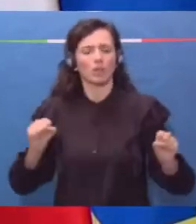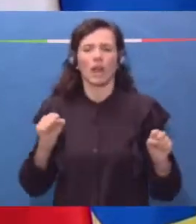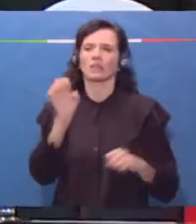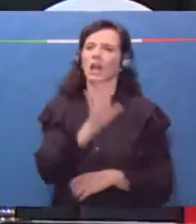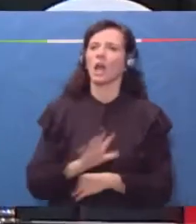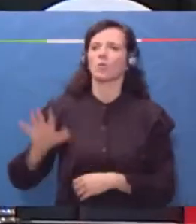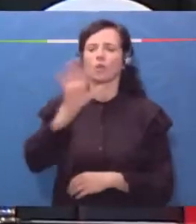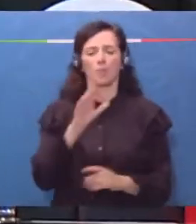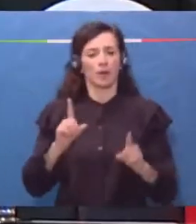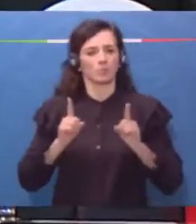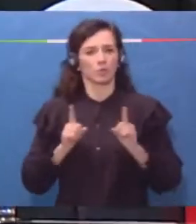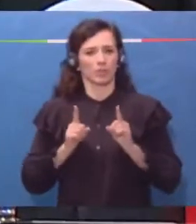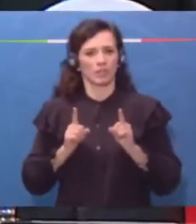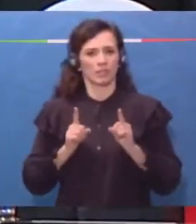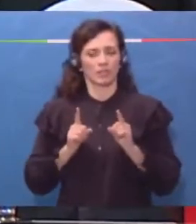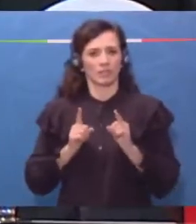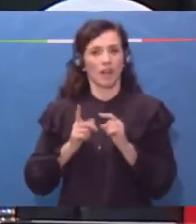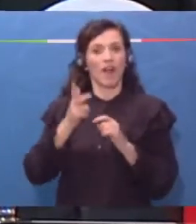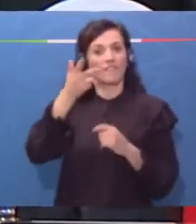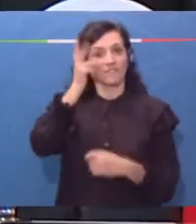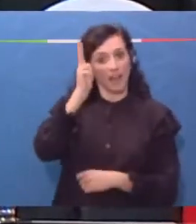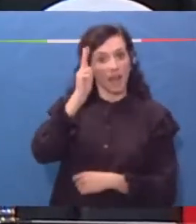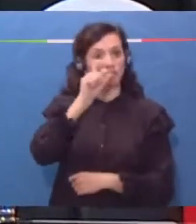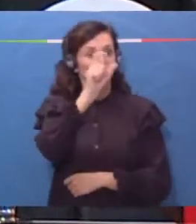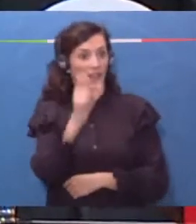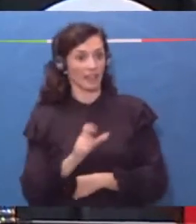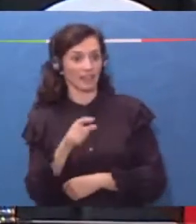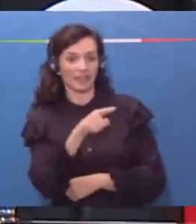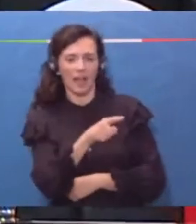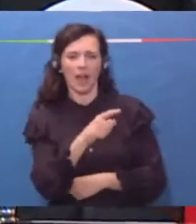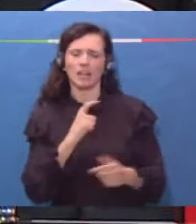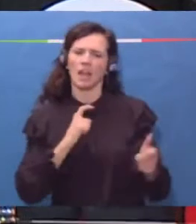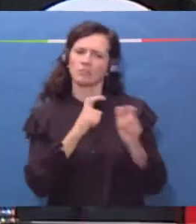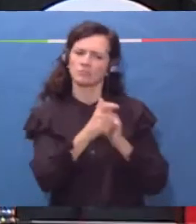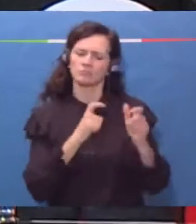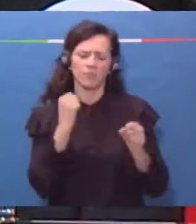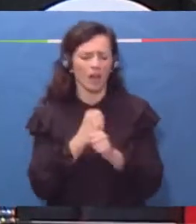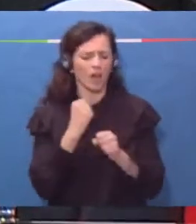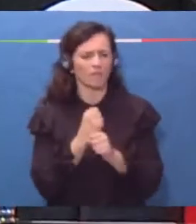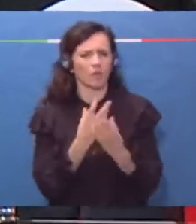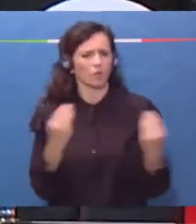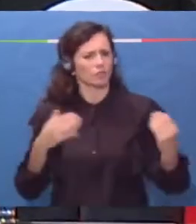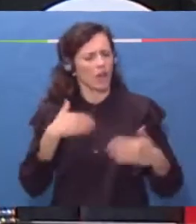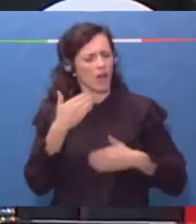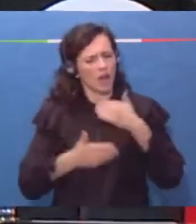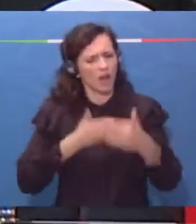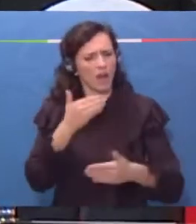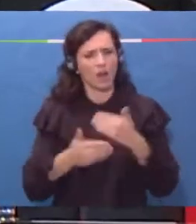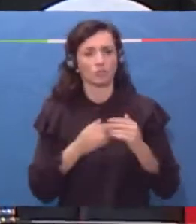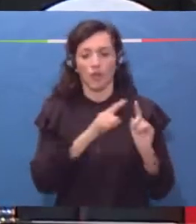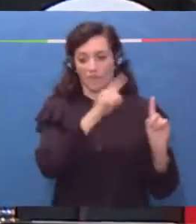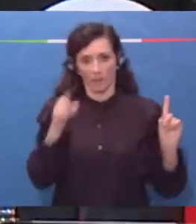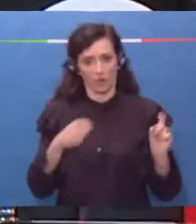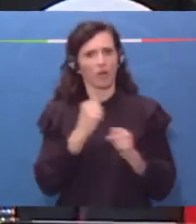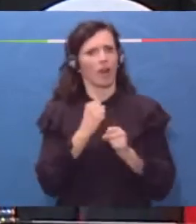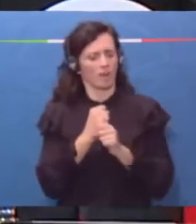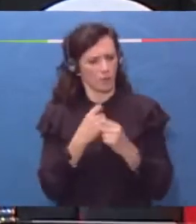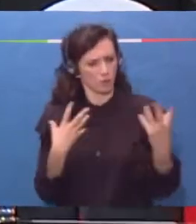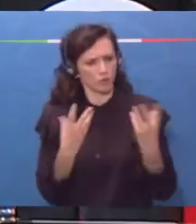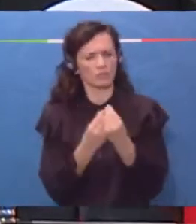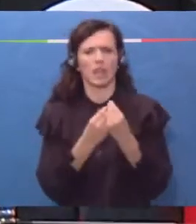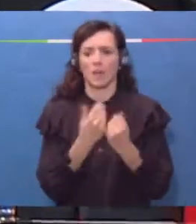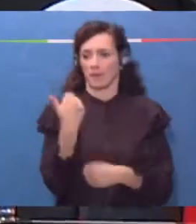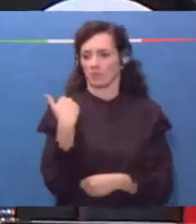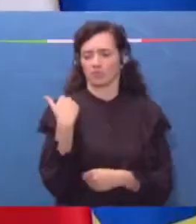protettiva. La Francia e l'Italia hanno tanto da fare insieme e tanto hanno fatto insieme, l'abbiamo fatto ancora recentemente, ci